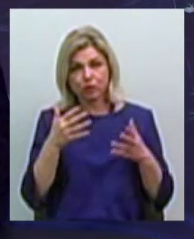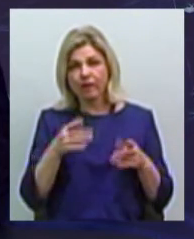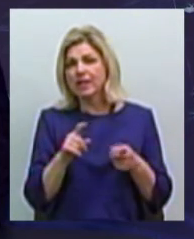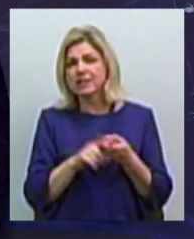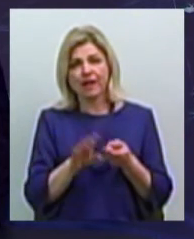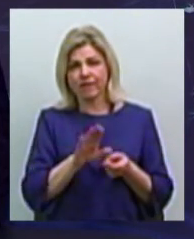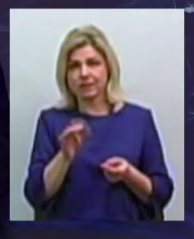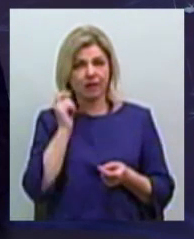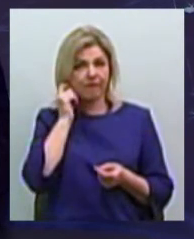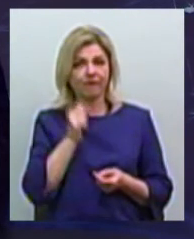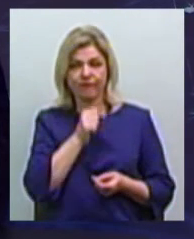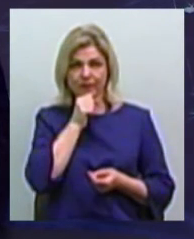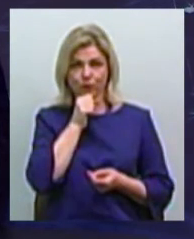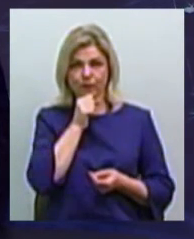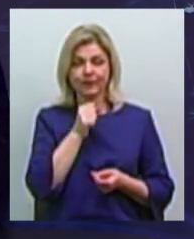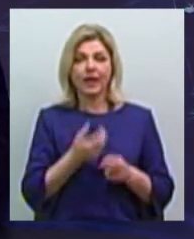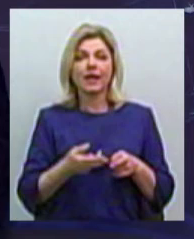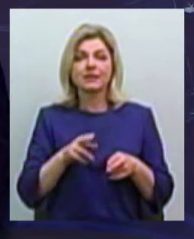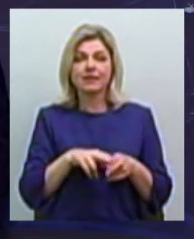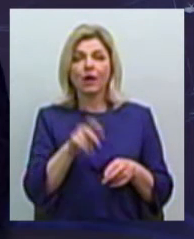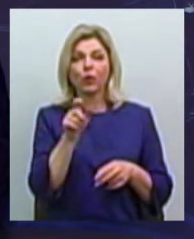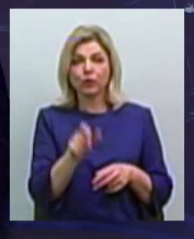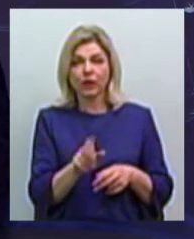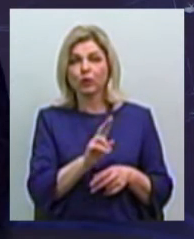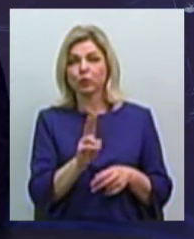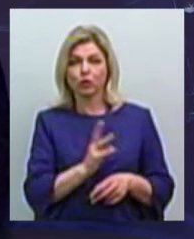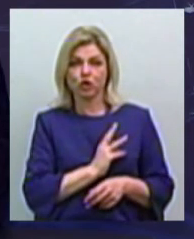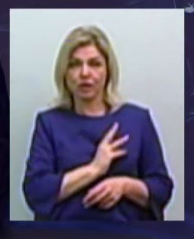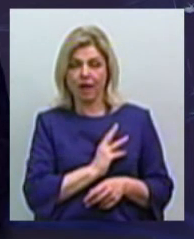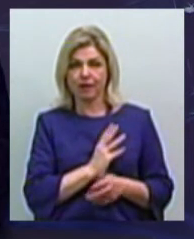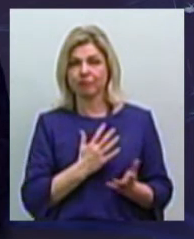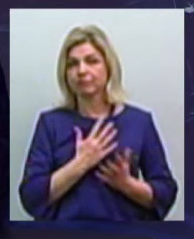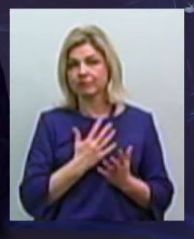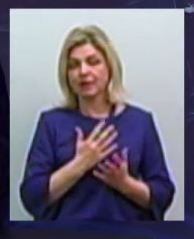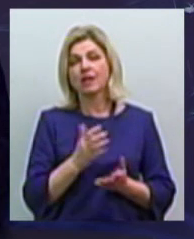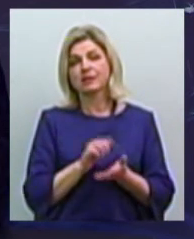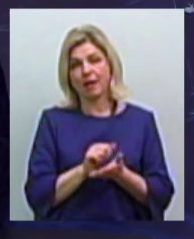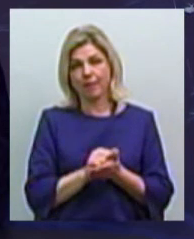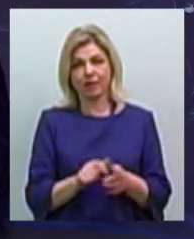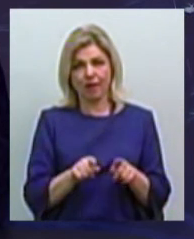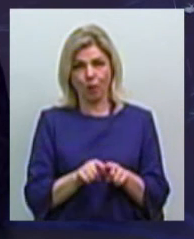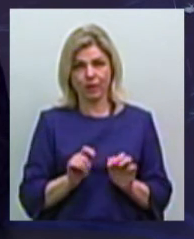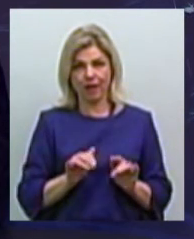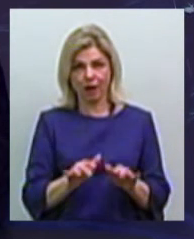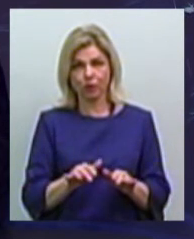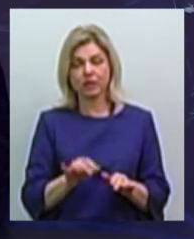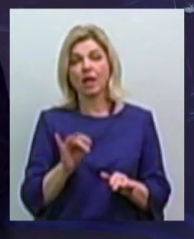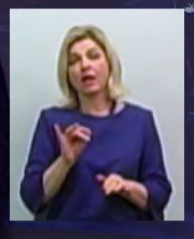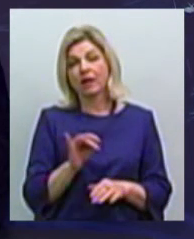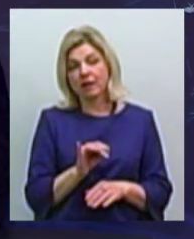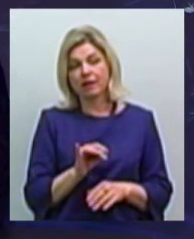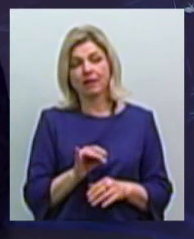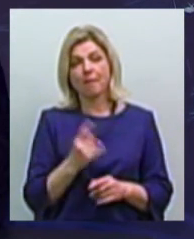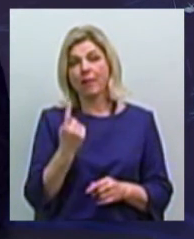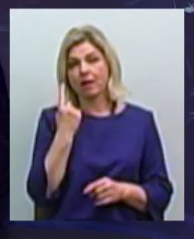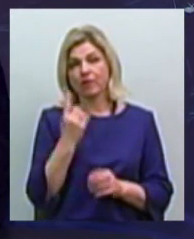віку. Тобто, це людина, яка просто має бажання, натхнення займатися цією діяльністю. І, звичайно, в